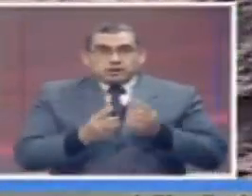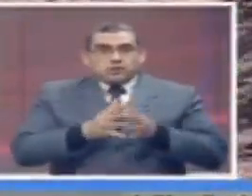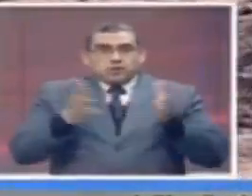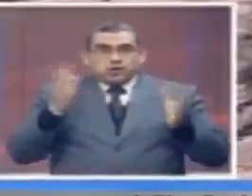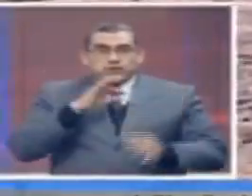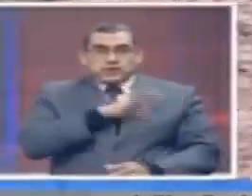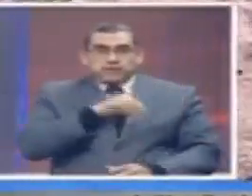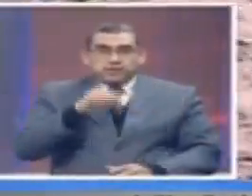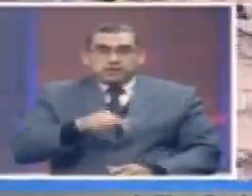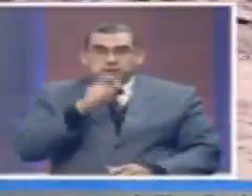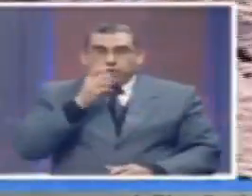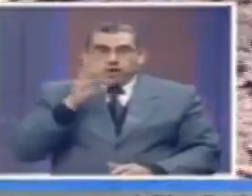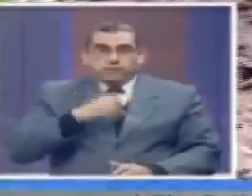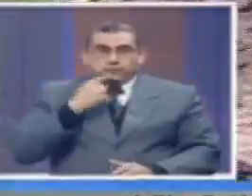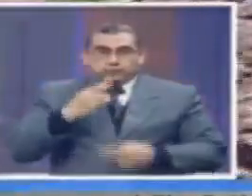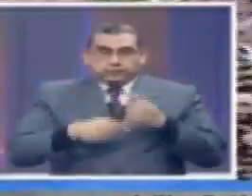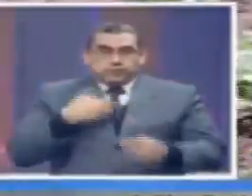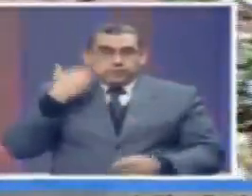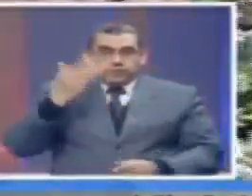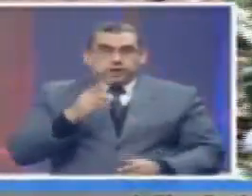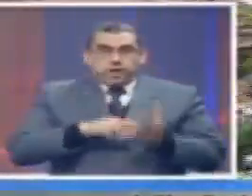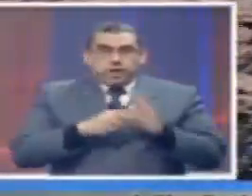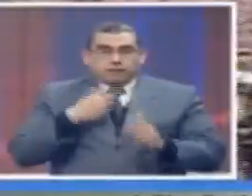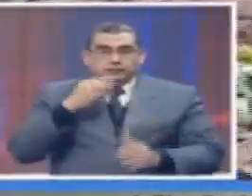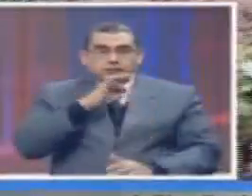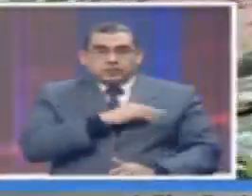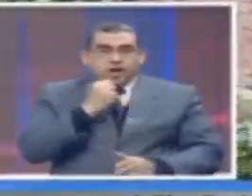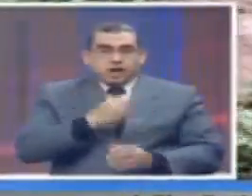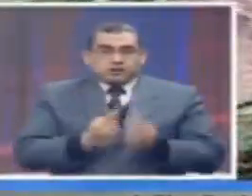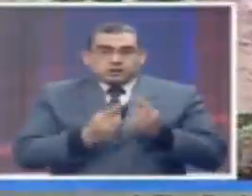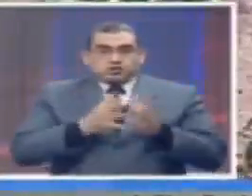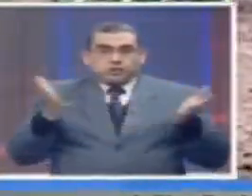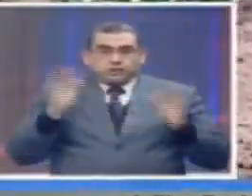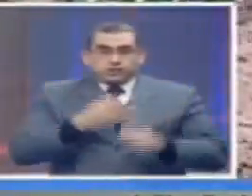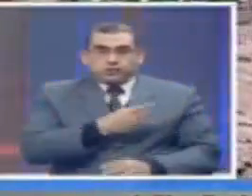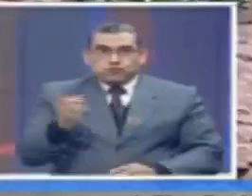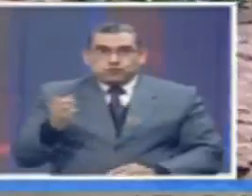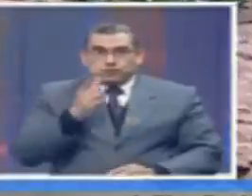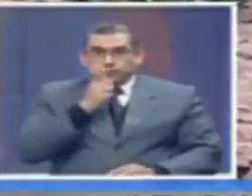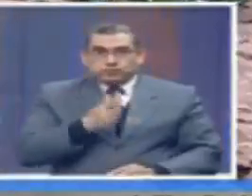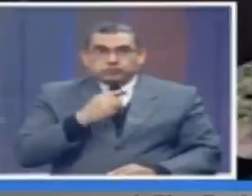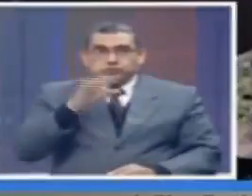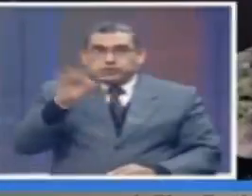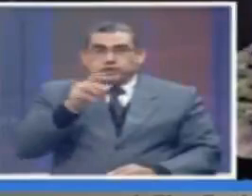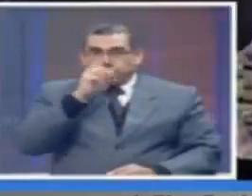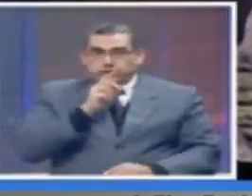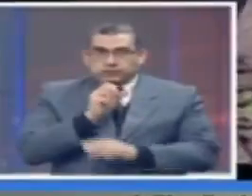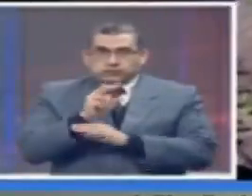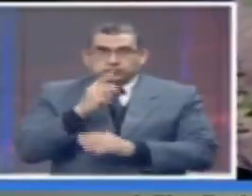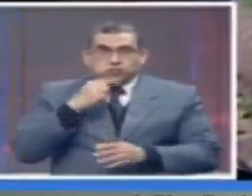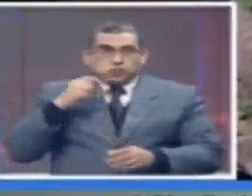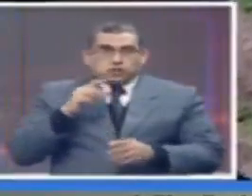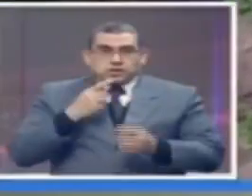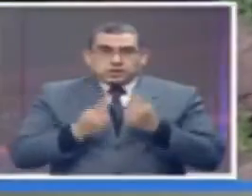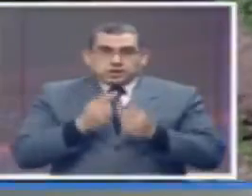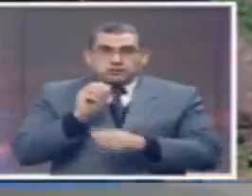الاستفادة من المياه التي سيتم توفيرها لري الأراضي الجديدة. احنا قريبين للمزارع ووزاره الزراعه الطبيعي بتبقى